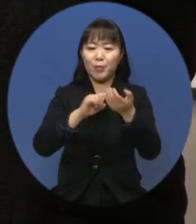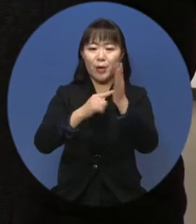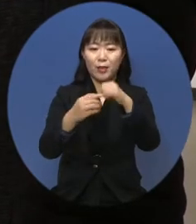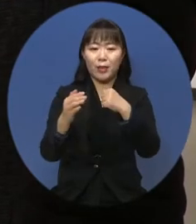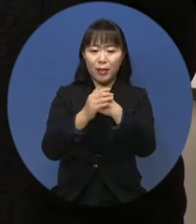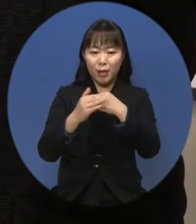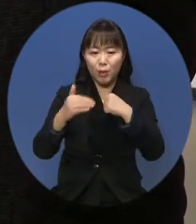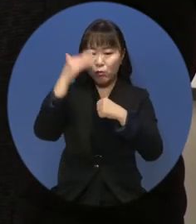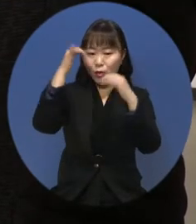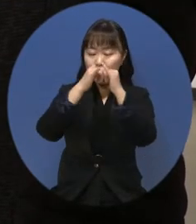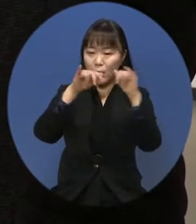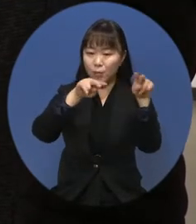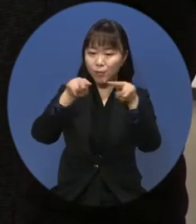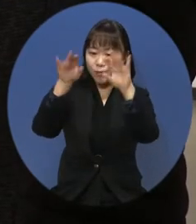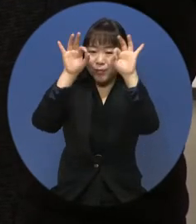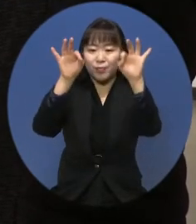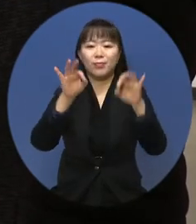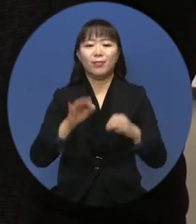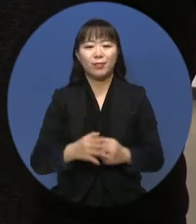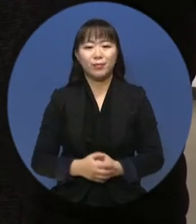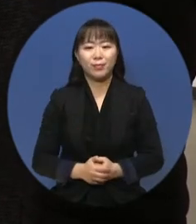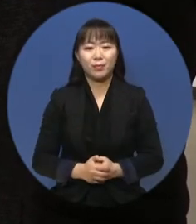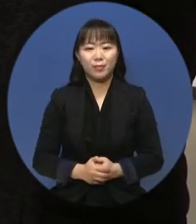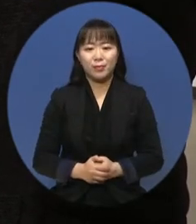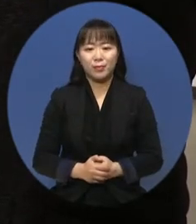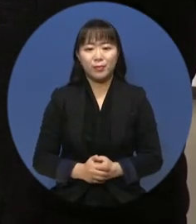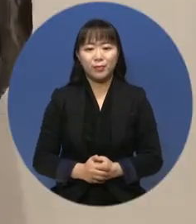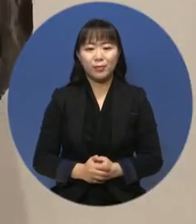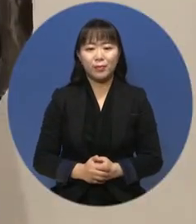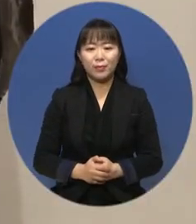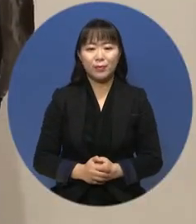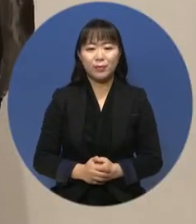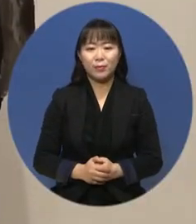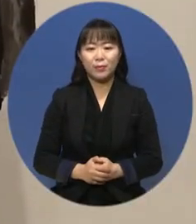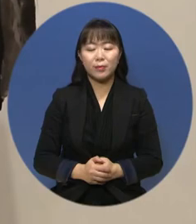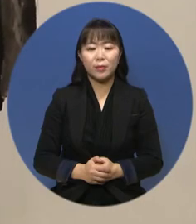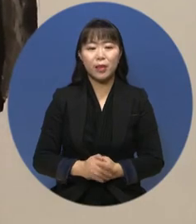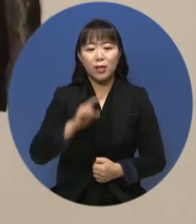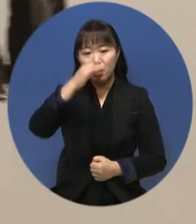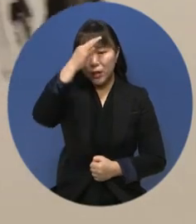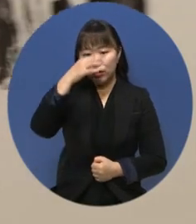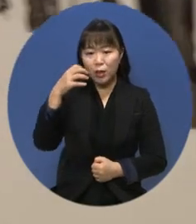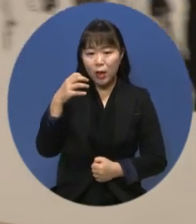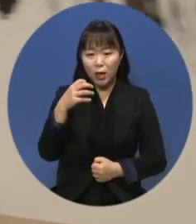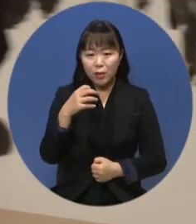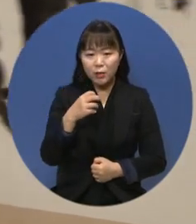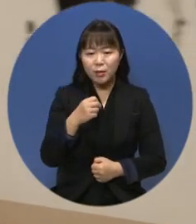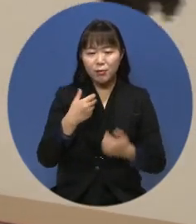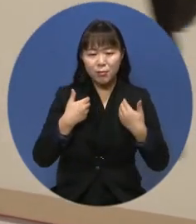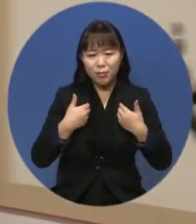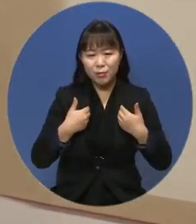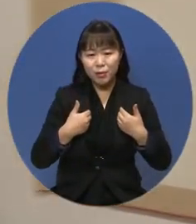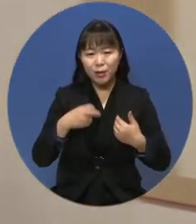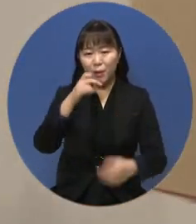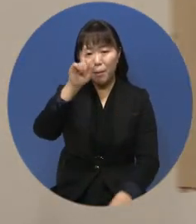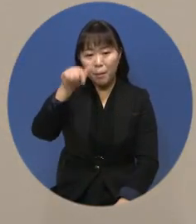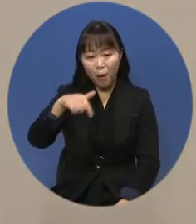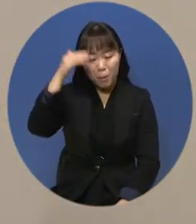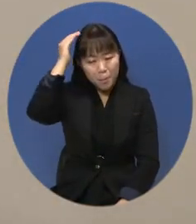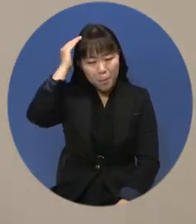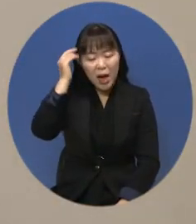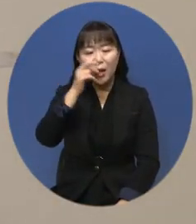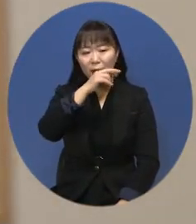관람객들의 시선을 사로잡고 있습니다 인수로 니 비즈는 1 먹짱 기가 사람들의